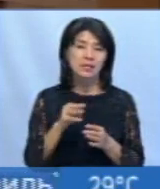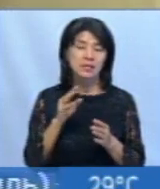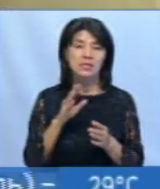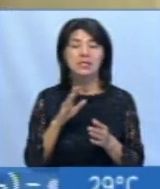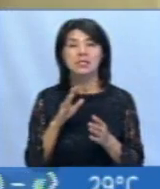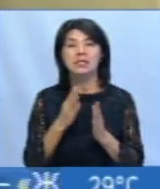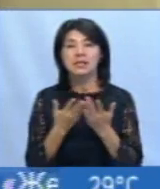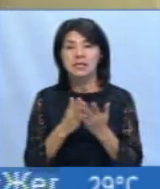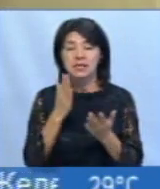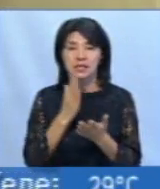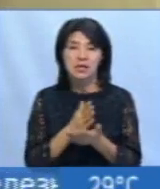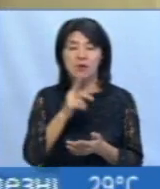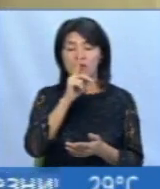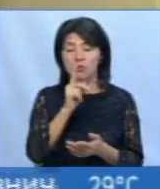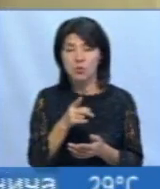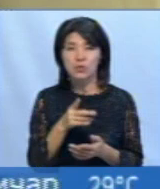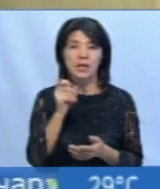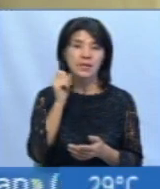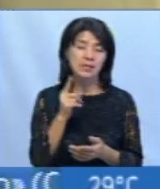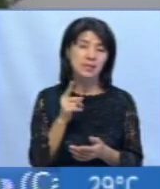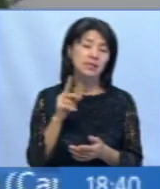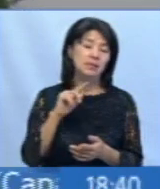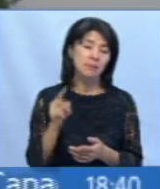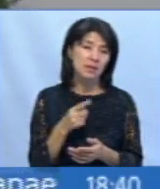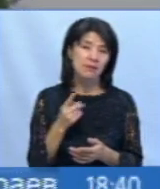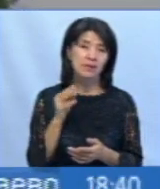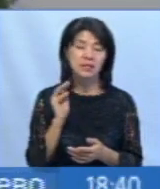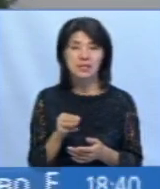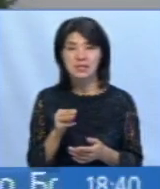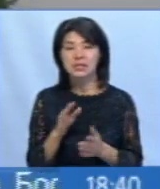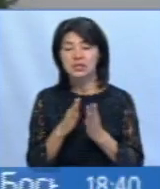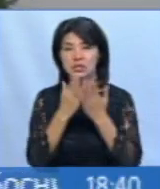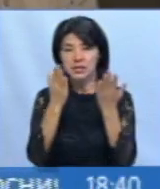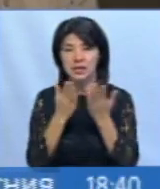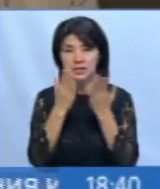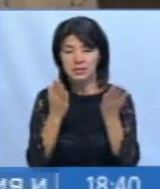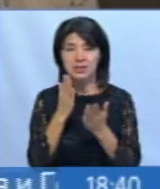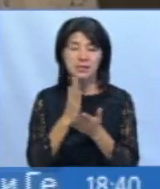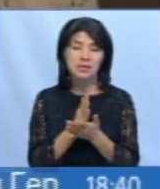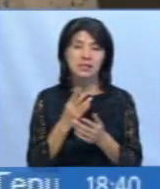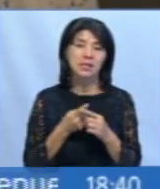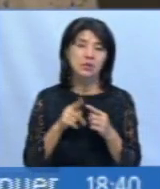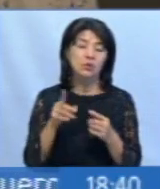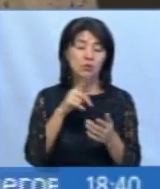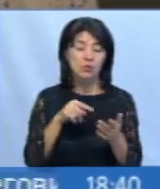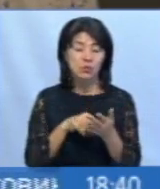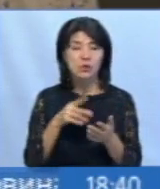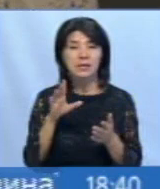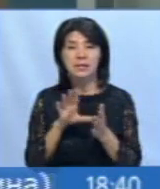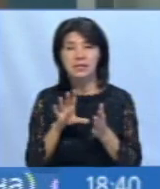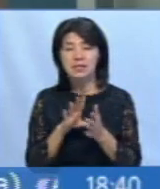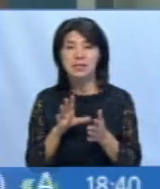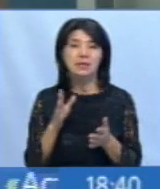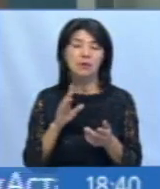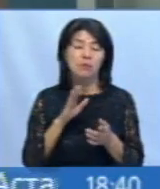порядка 11,5 тысяч читателей. Также по программе «Дорожная карта занятости» в городе Горняков и Энергетиков в школе номер 23